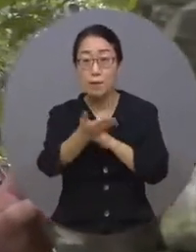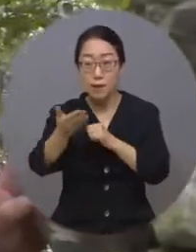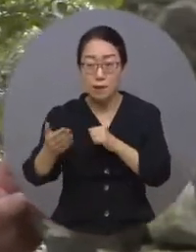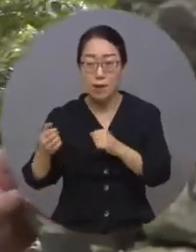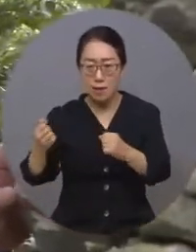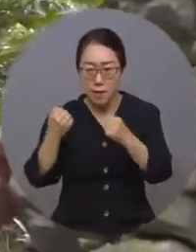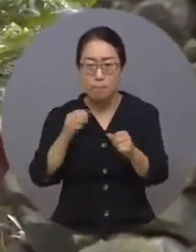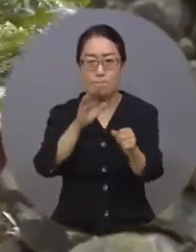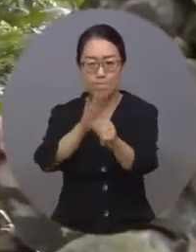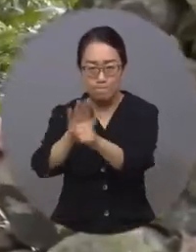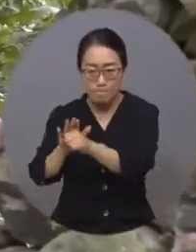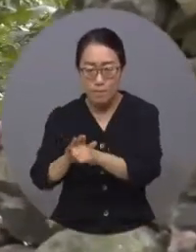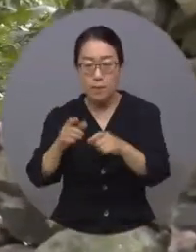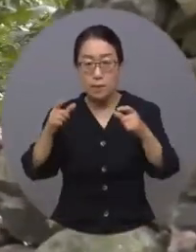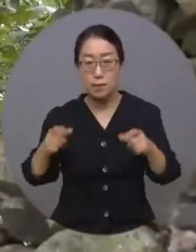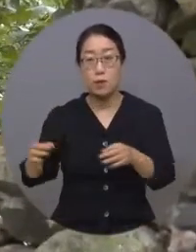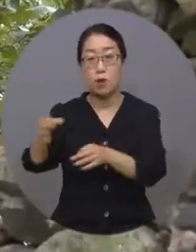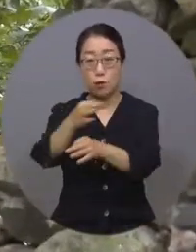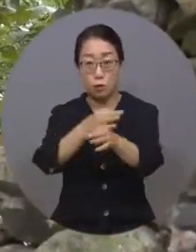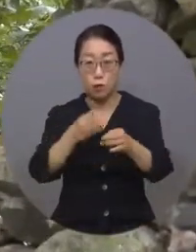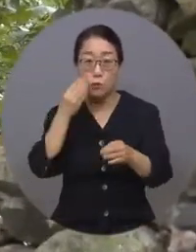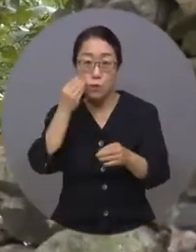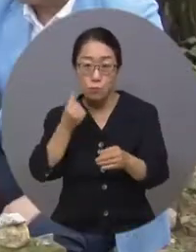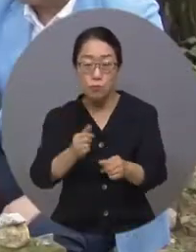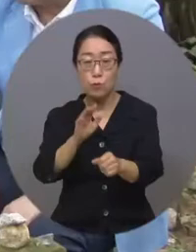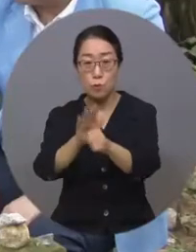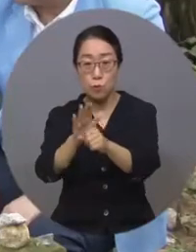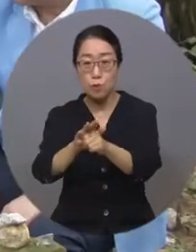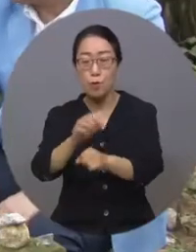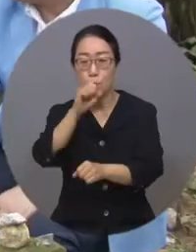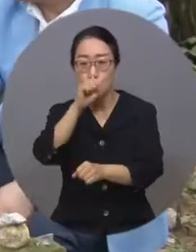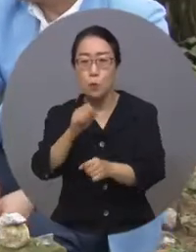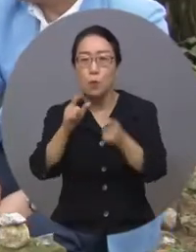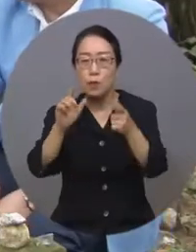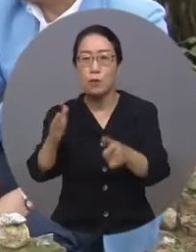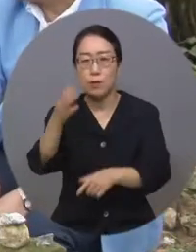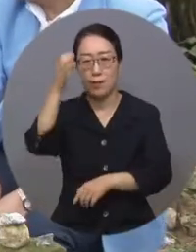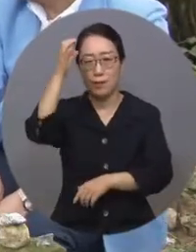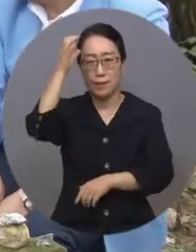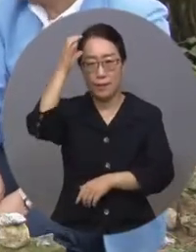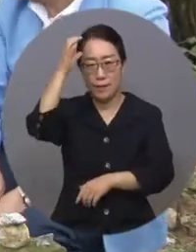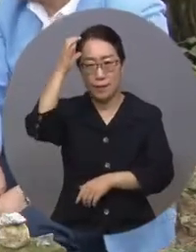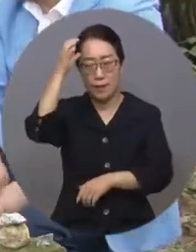지역경제 활성화에 도움이 되는 좋은 계기가 될 수 있길 기대합니다.